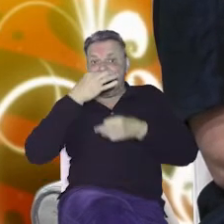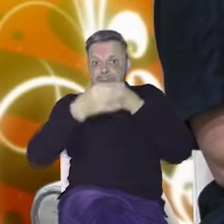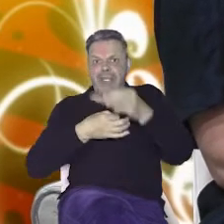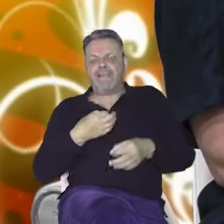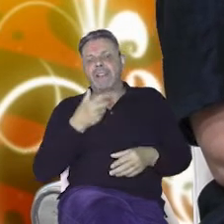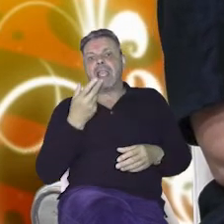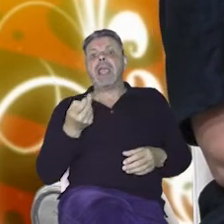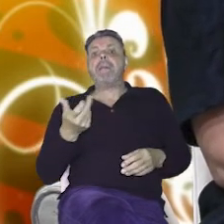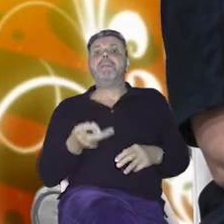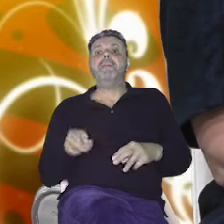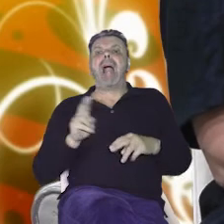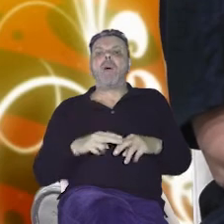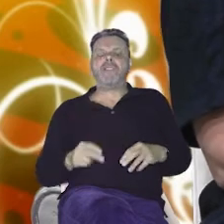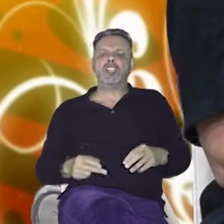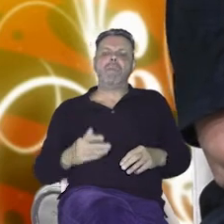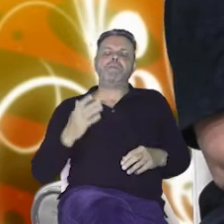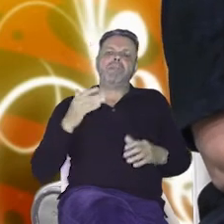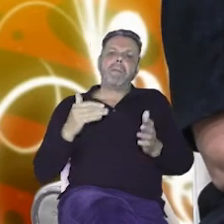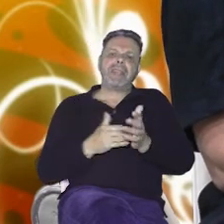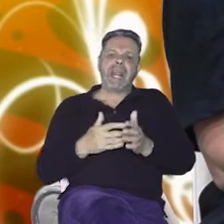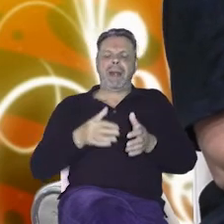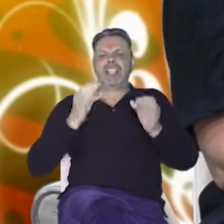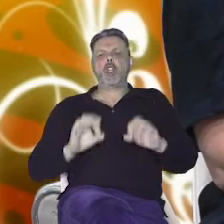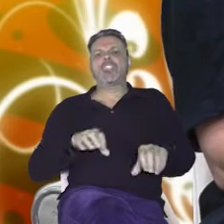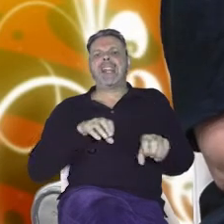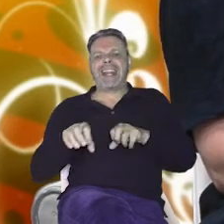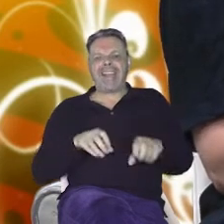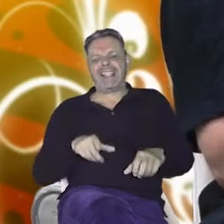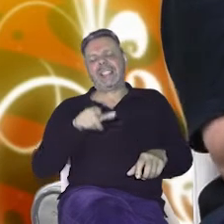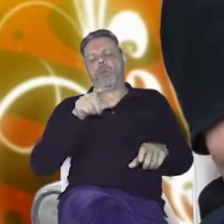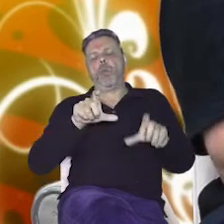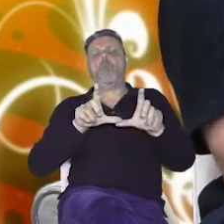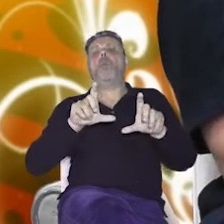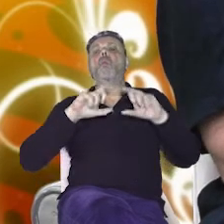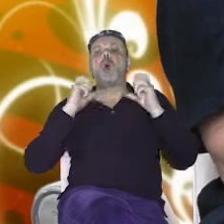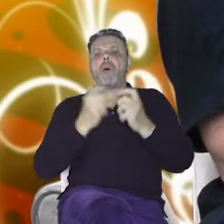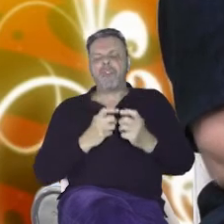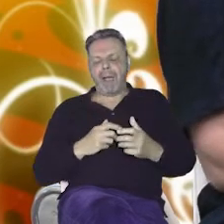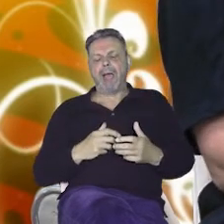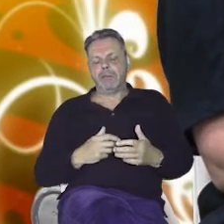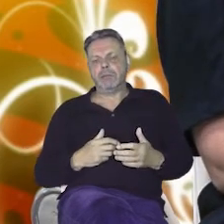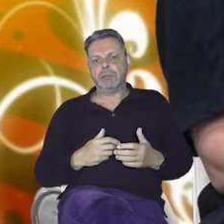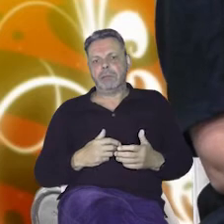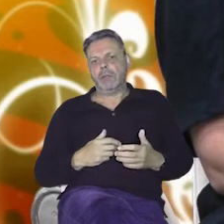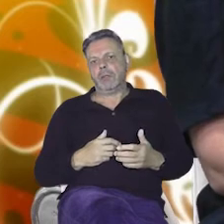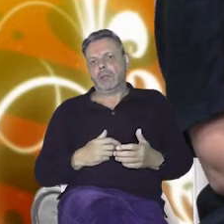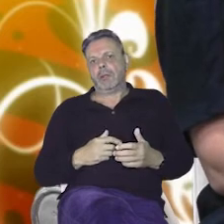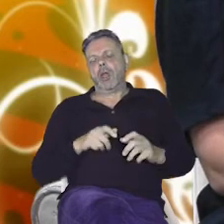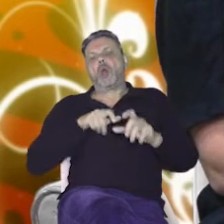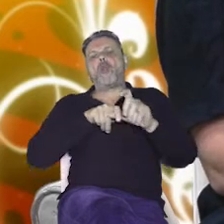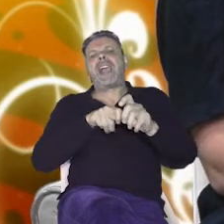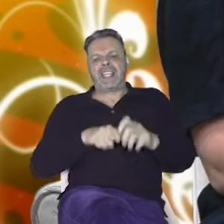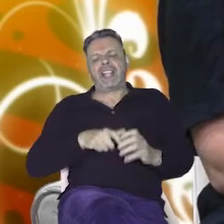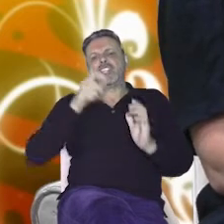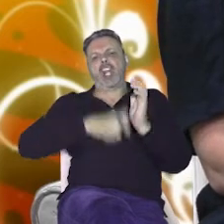malo više bi možda trebali socijalni radnici tih domova se obraćati članovima obitelji korisnika.